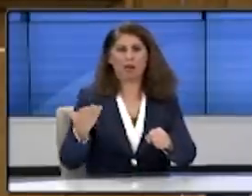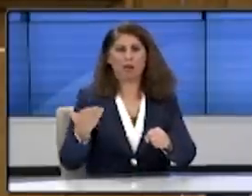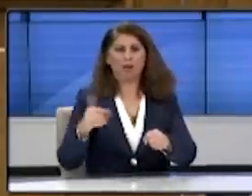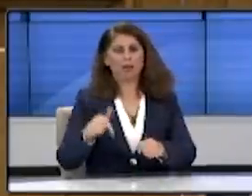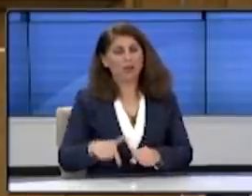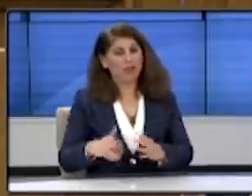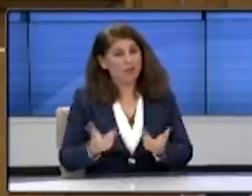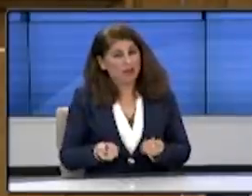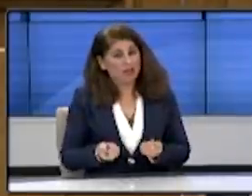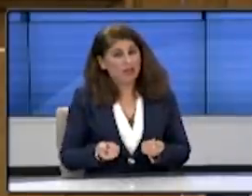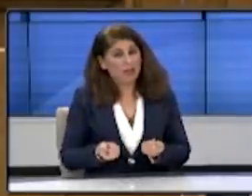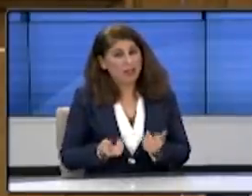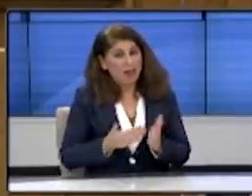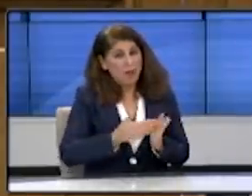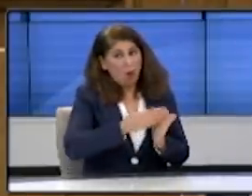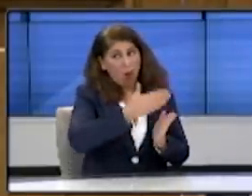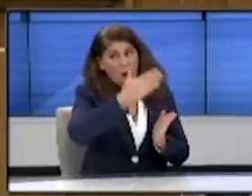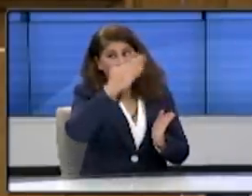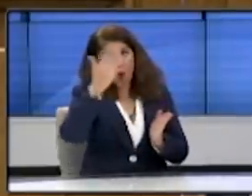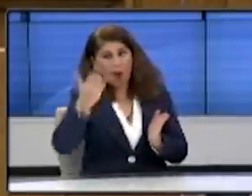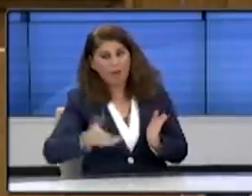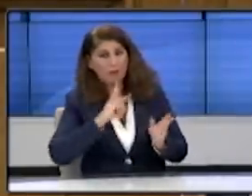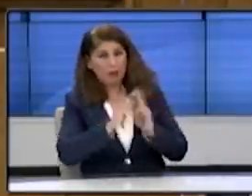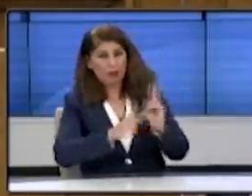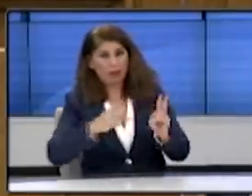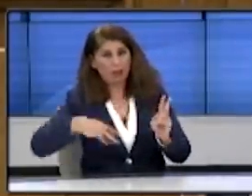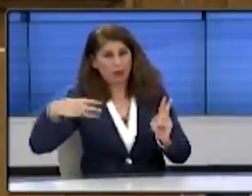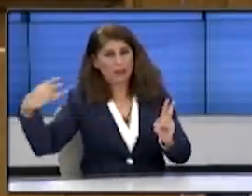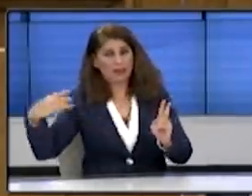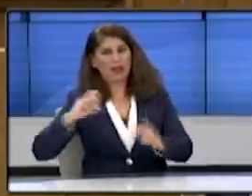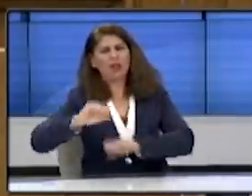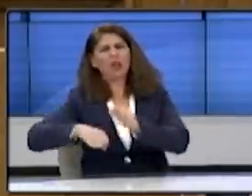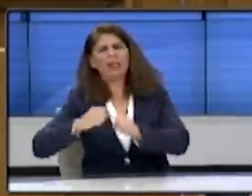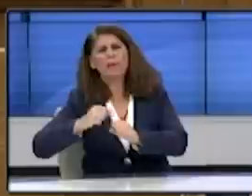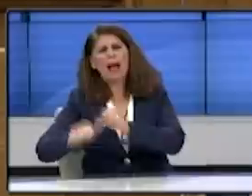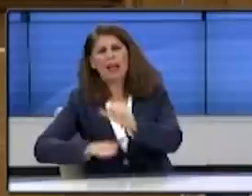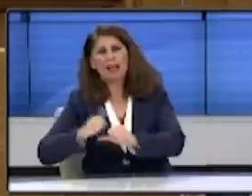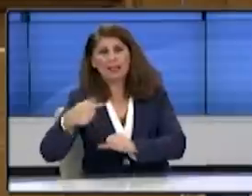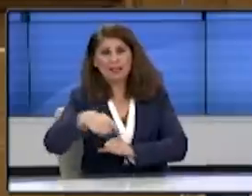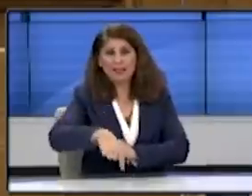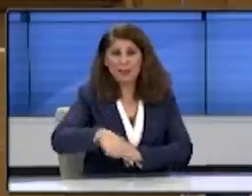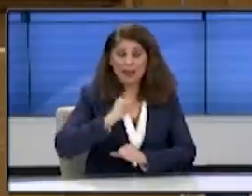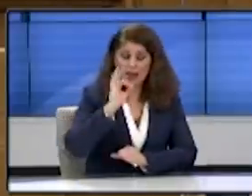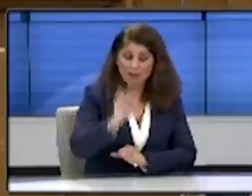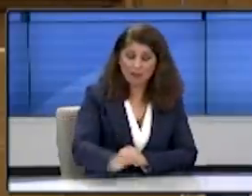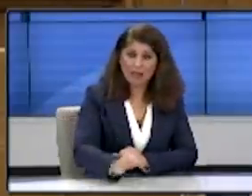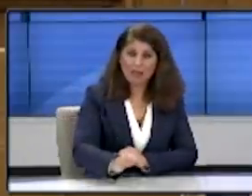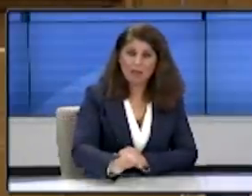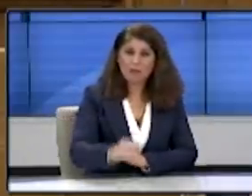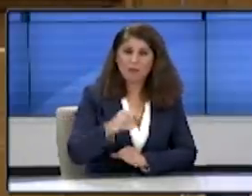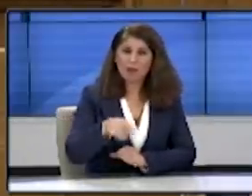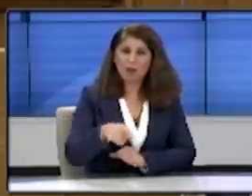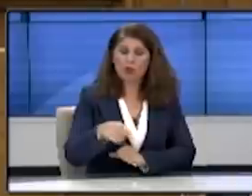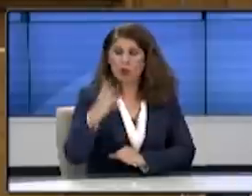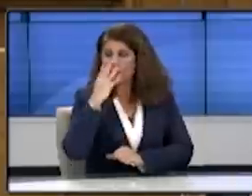γίνεται μετά από όλα αυτά που σας έρνει εδώ μέσα ο ΣΥΡΙΖΑ και το ΚΙΝΑΛ, σήμερα να έχουμε φτάσει στο σημείο